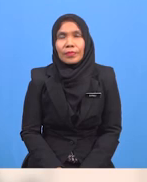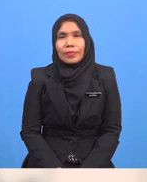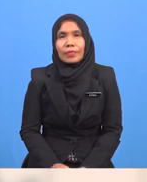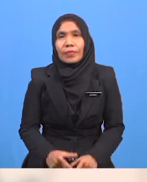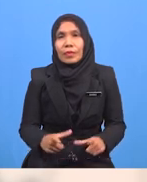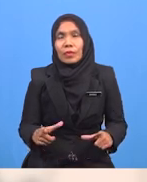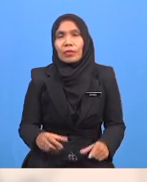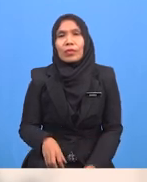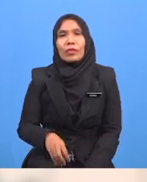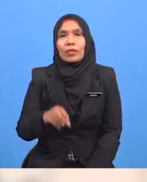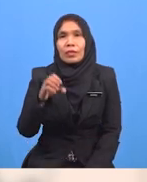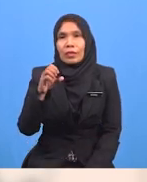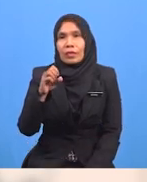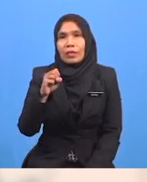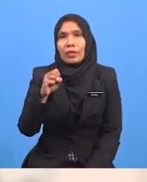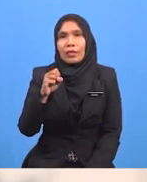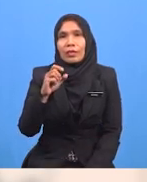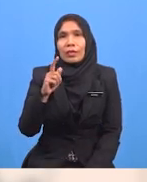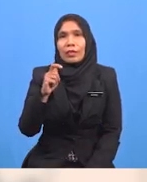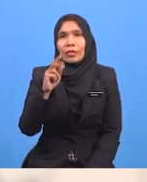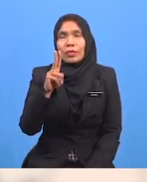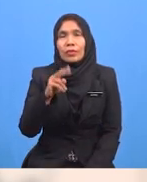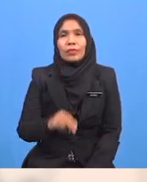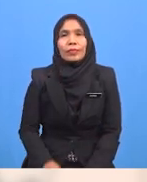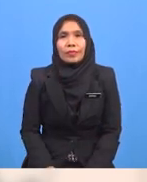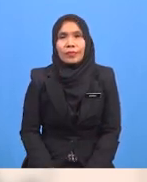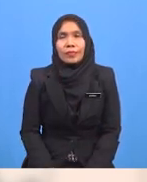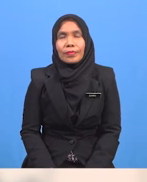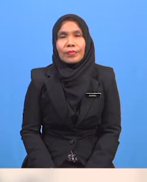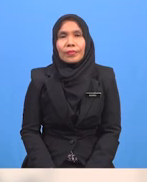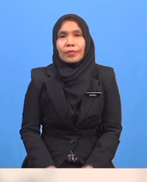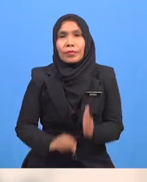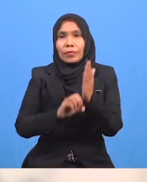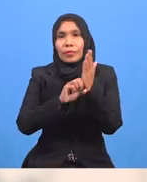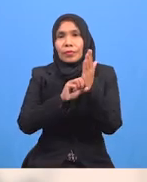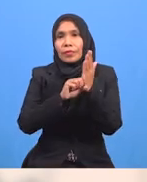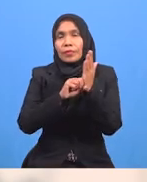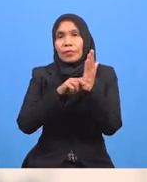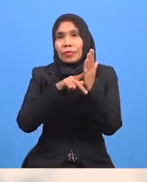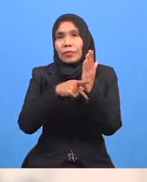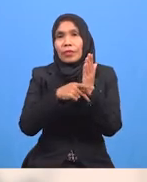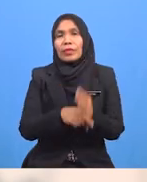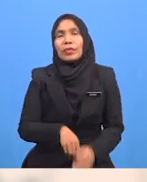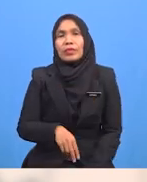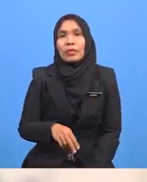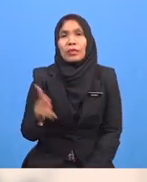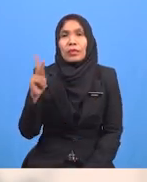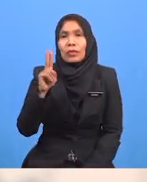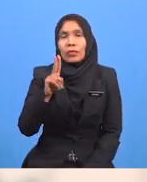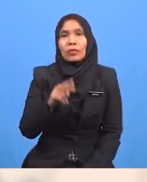luas segitiga stu ialah Puncak kuasa 2 27